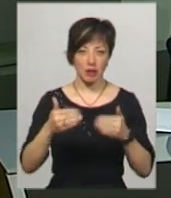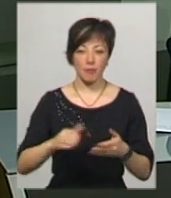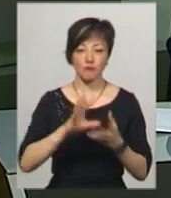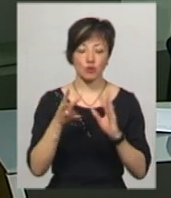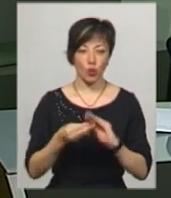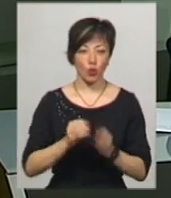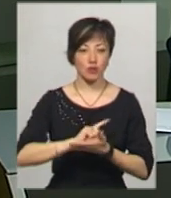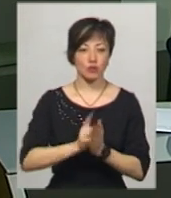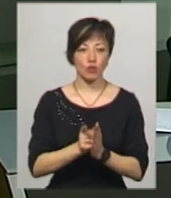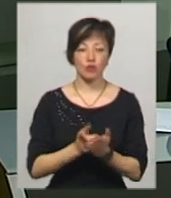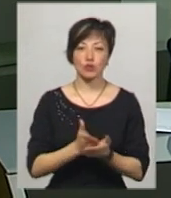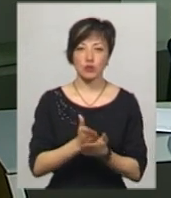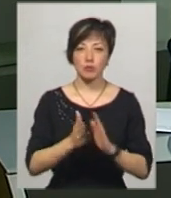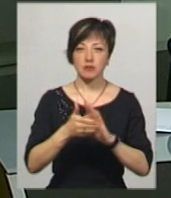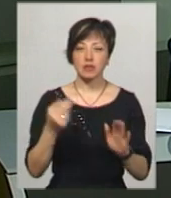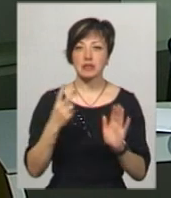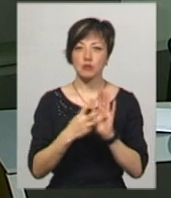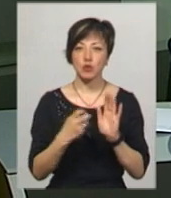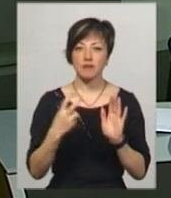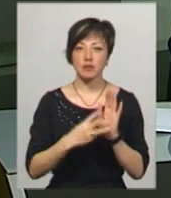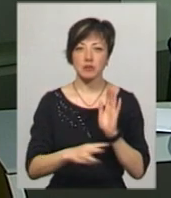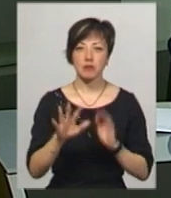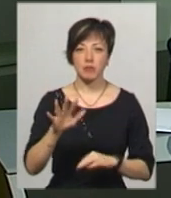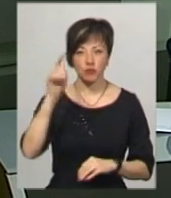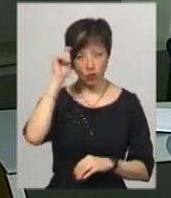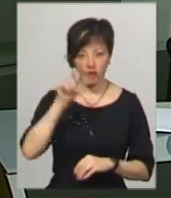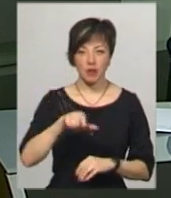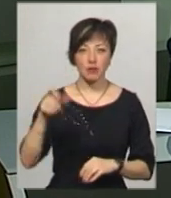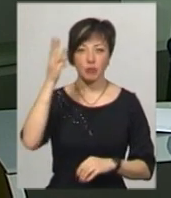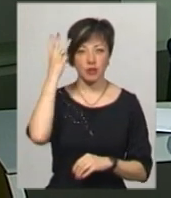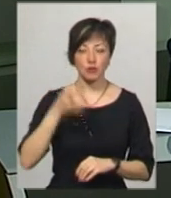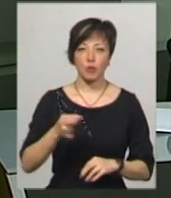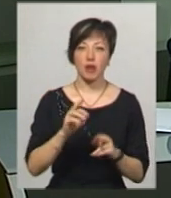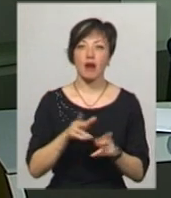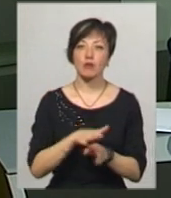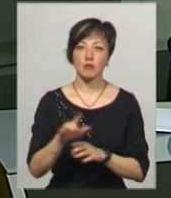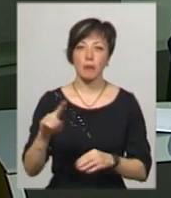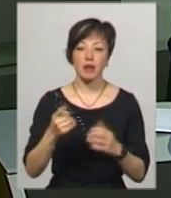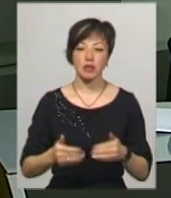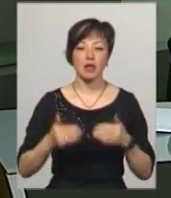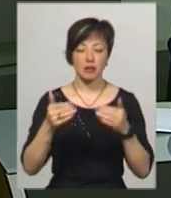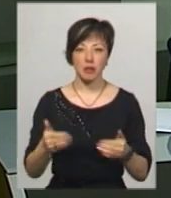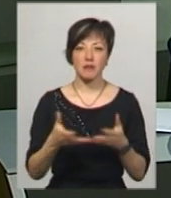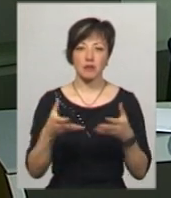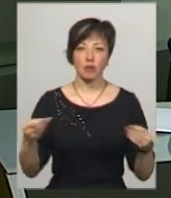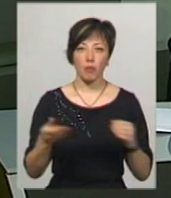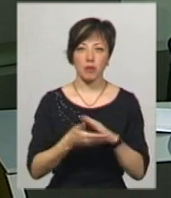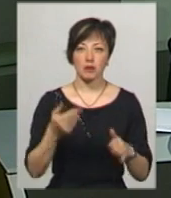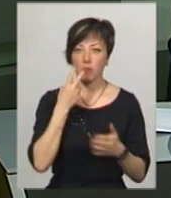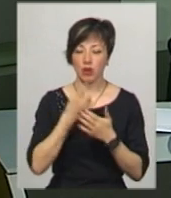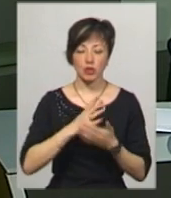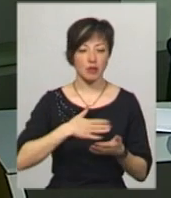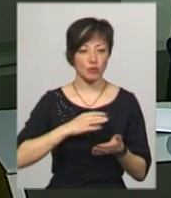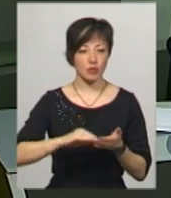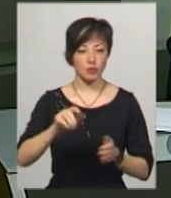на строкову службу призвуть 785 чоловіків з Хмельницької області. Як відбувся перший етап весняного призову, бачила Тетяна